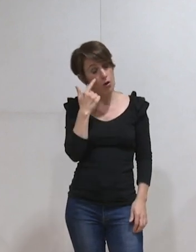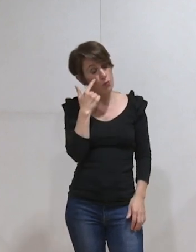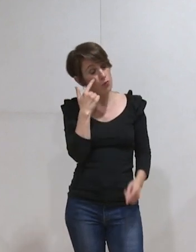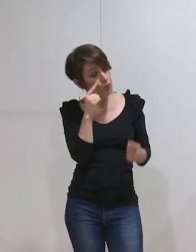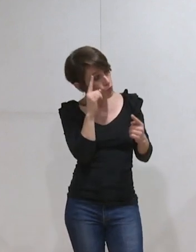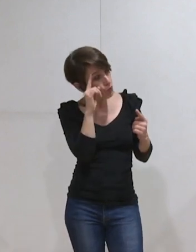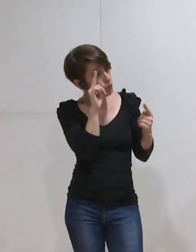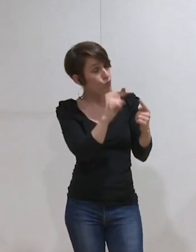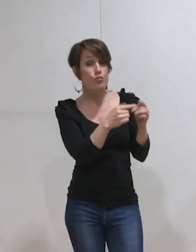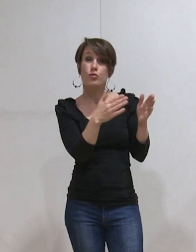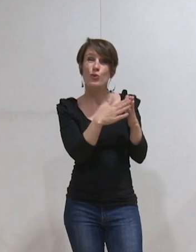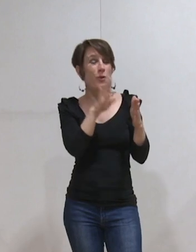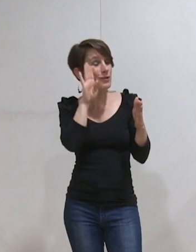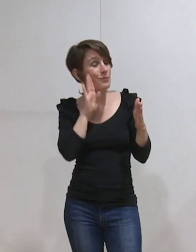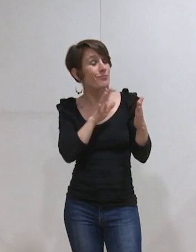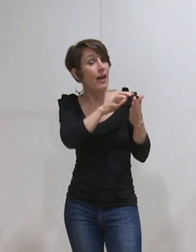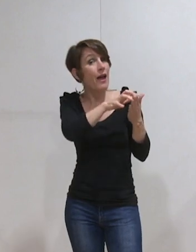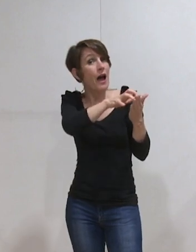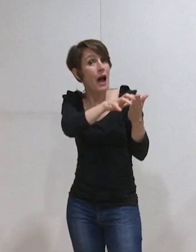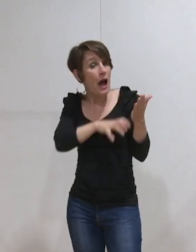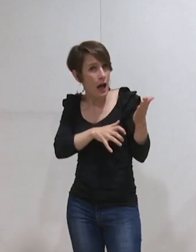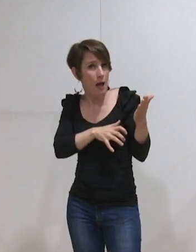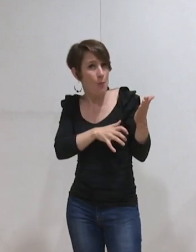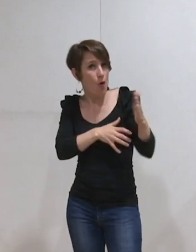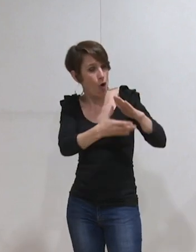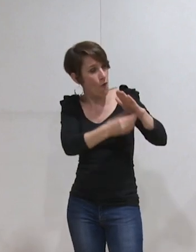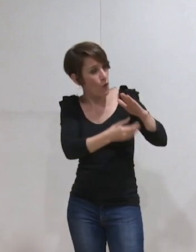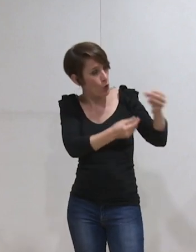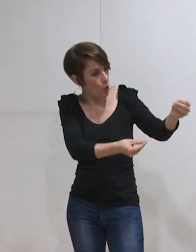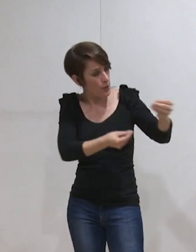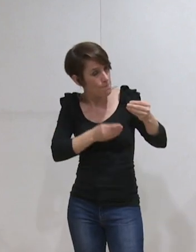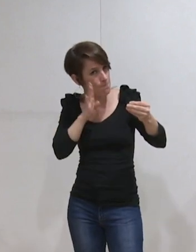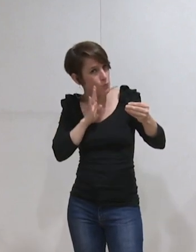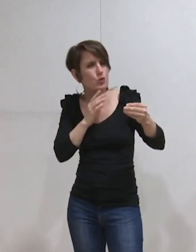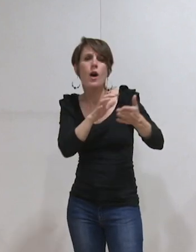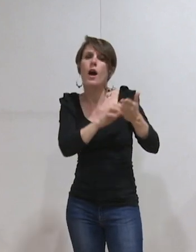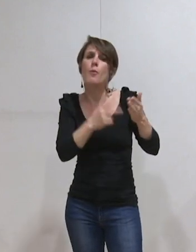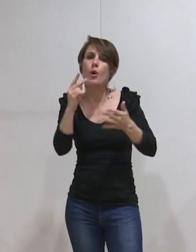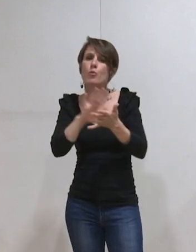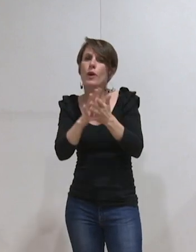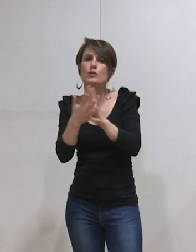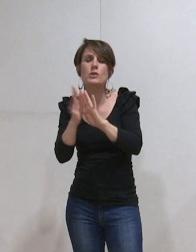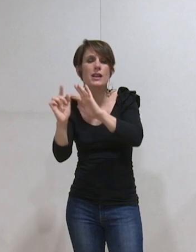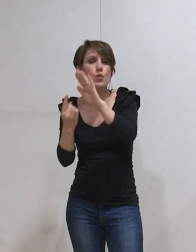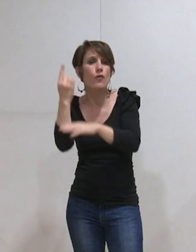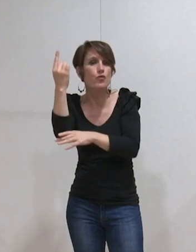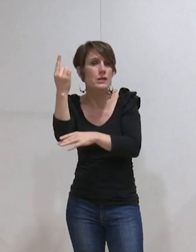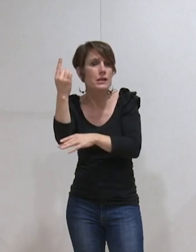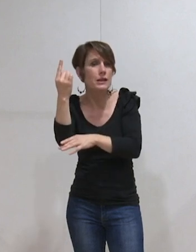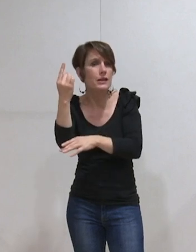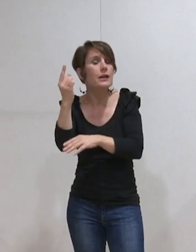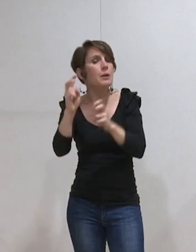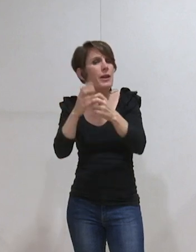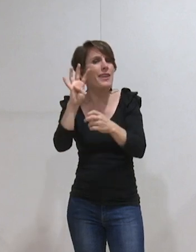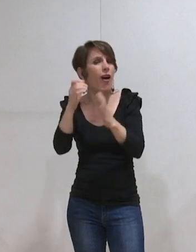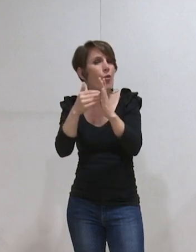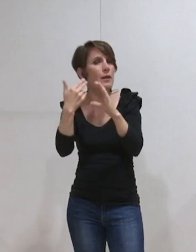du rapport rédigé par cette association et pour le montant que j'ai indiqué et que je n'ai